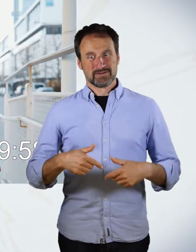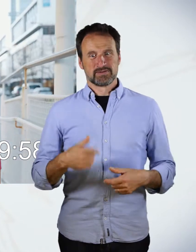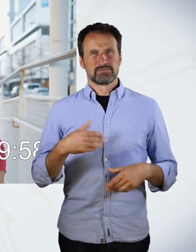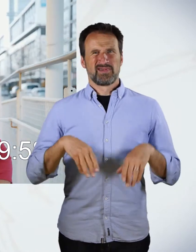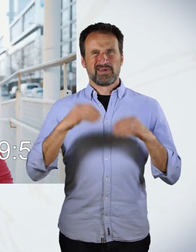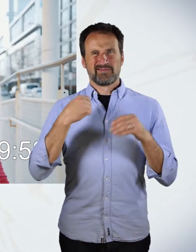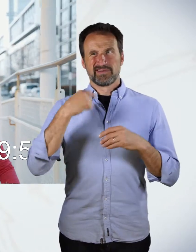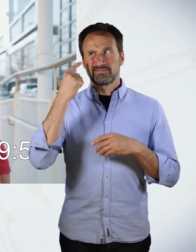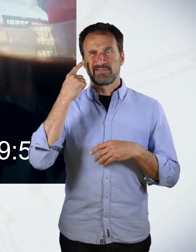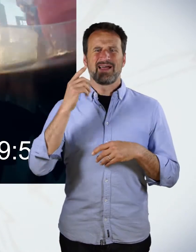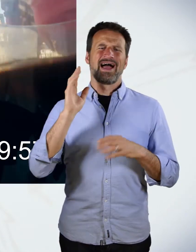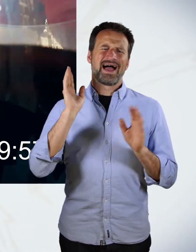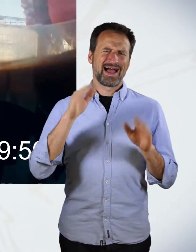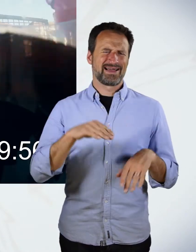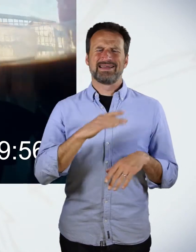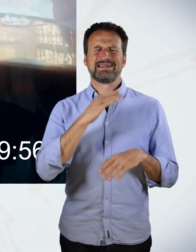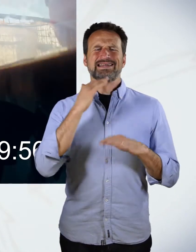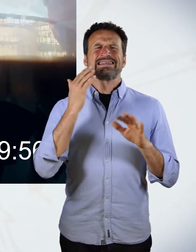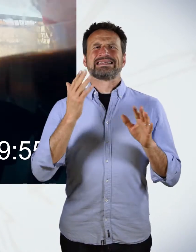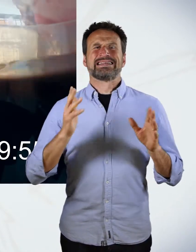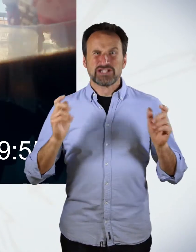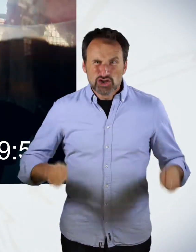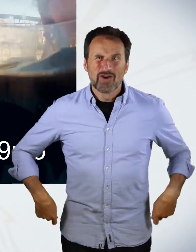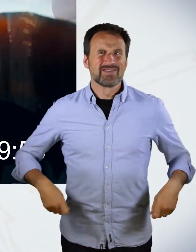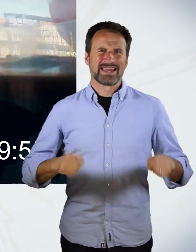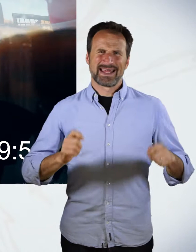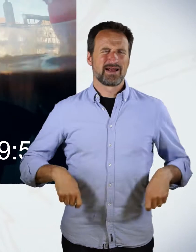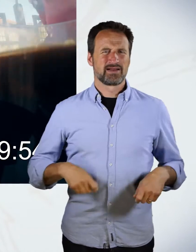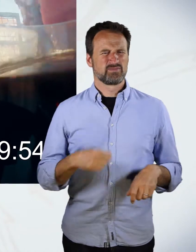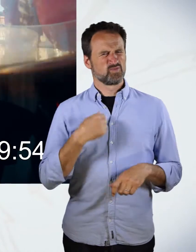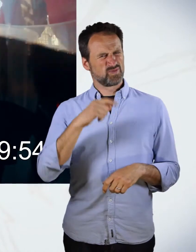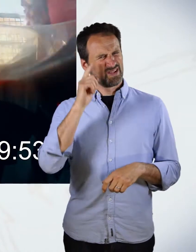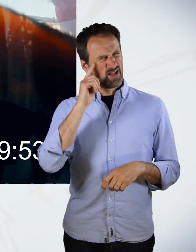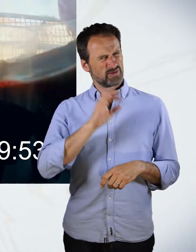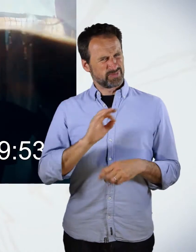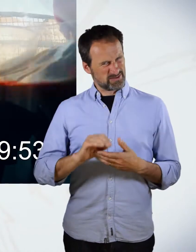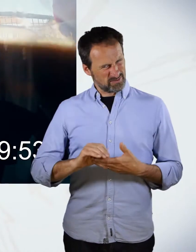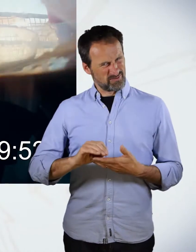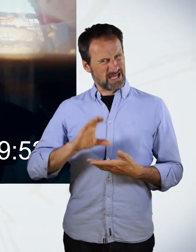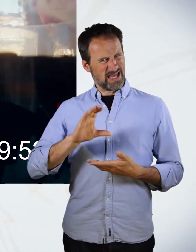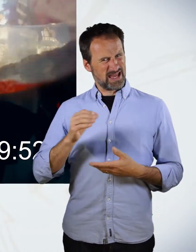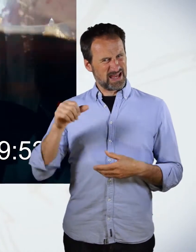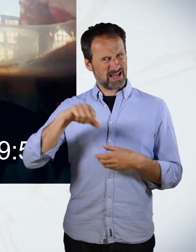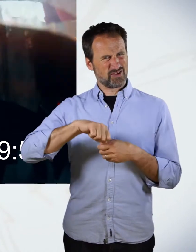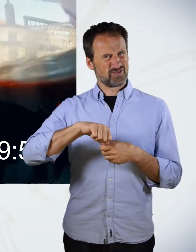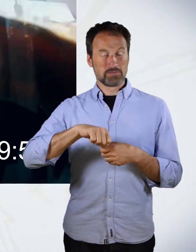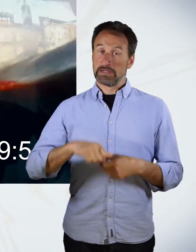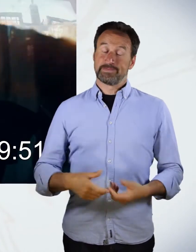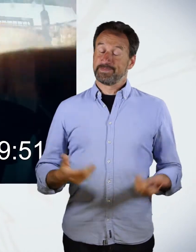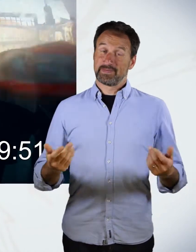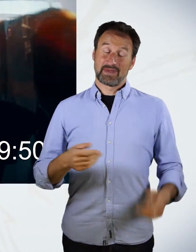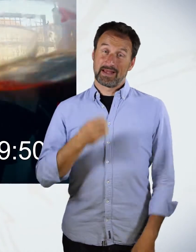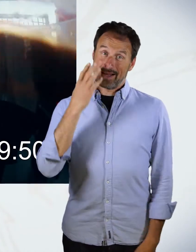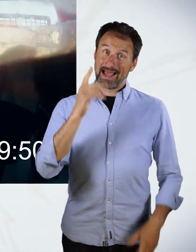Ich habe dann am Anfang so gedacht, mach nicht zu viel. Ich glaube, ich hätte mehr reintun sollen. Natürlich hat das Team sich